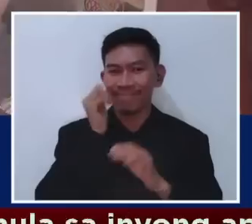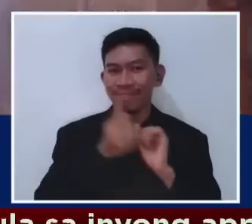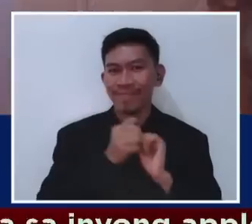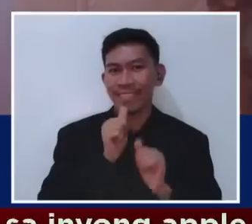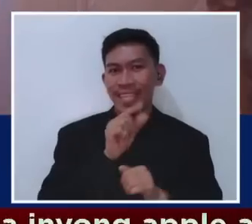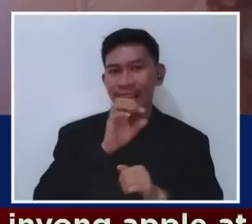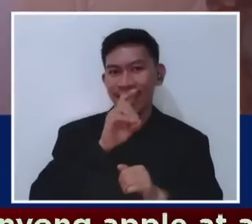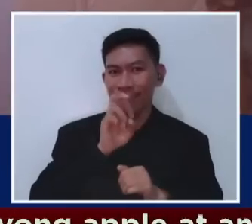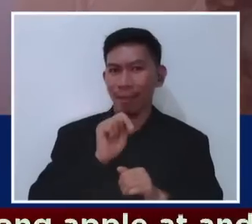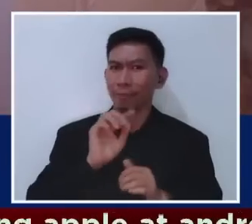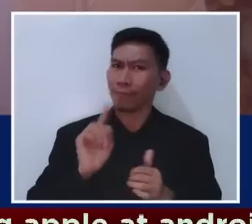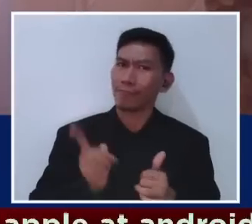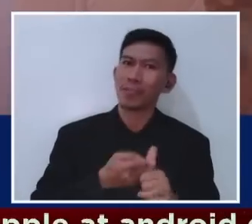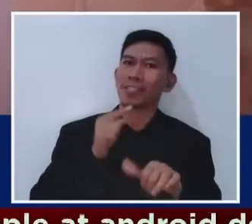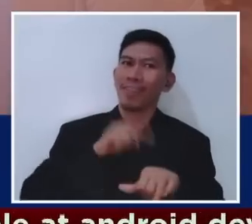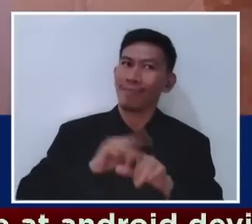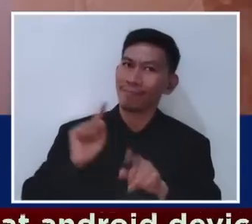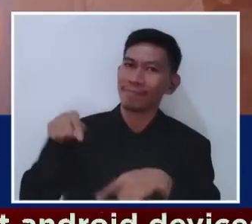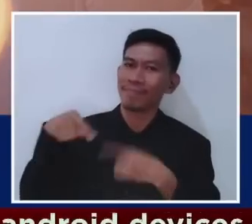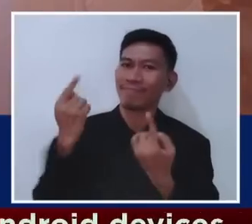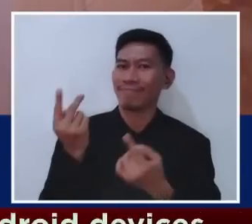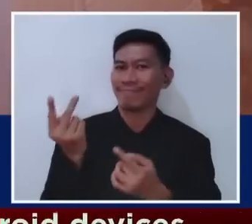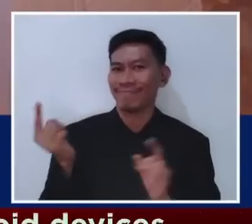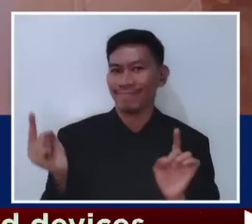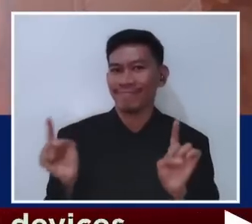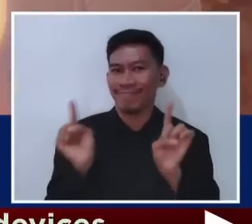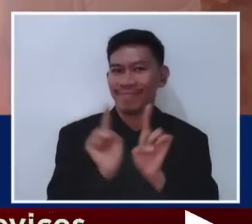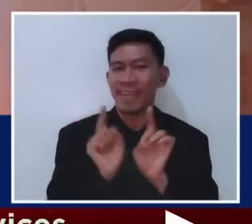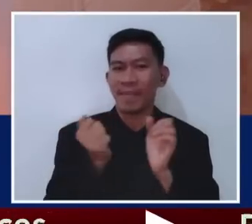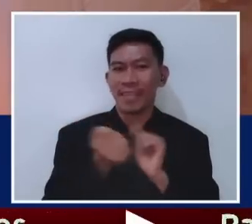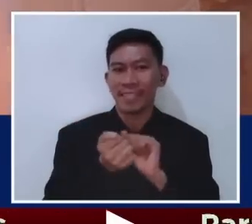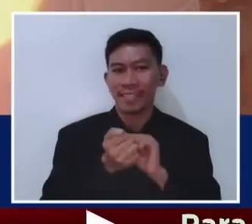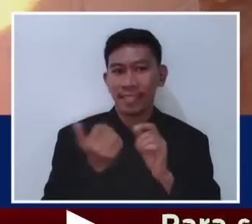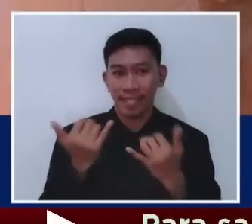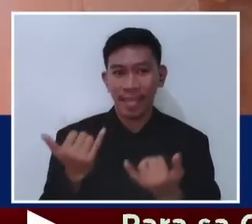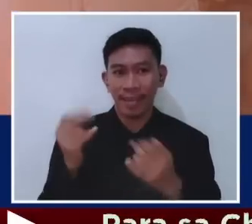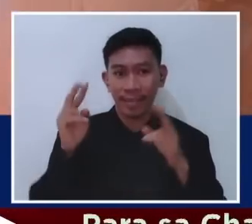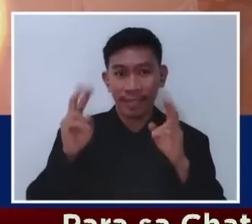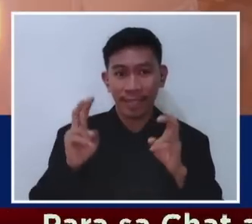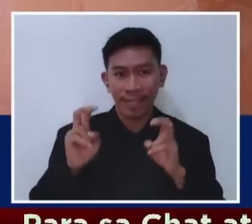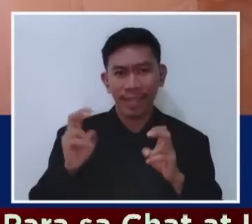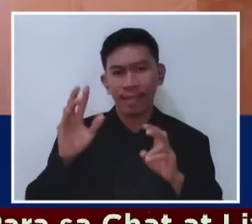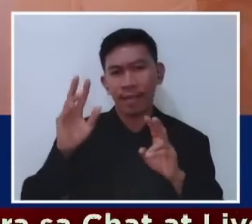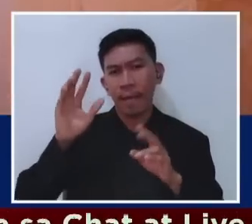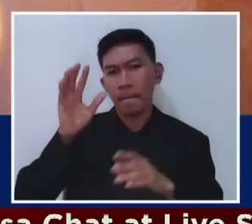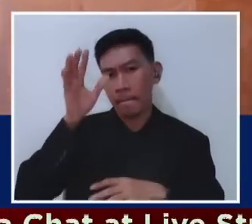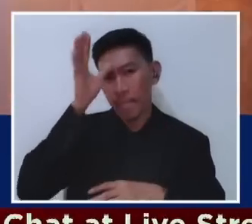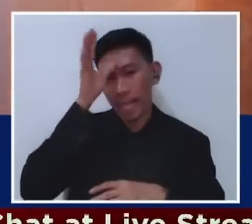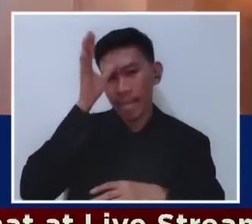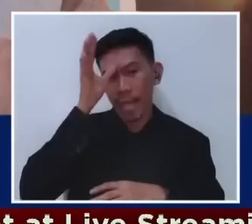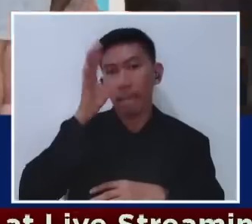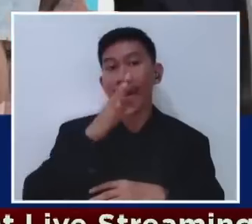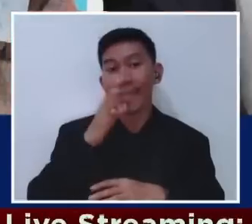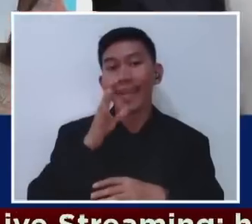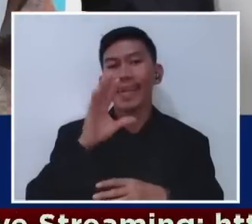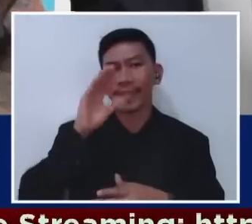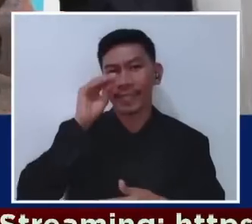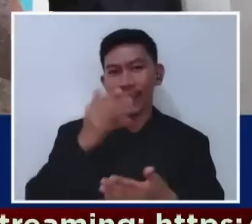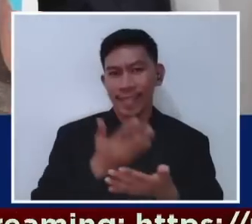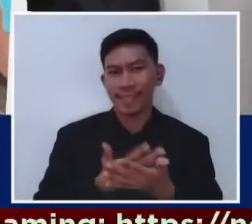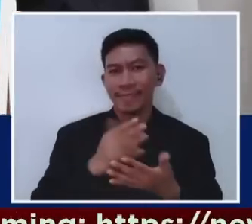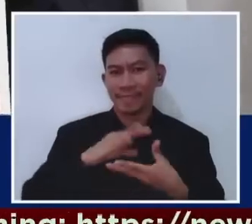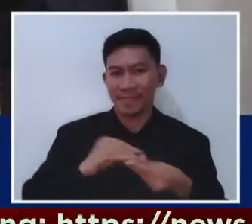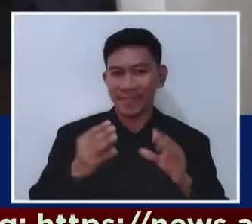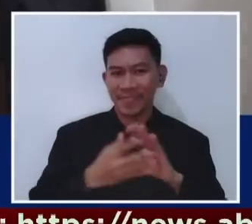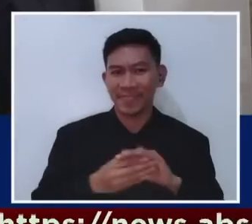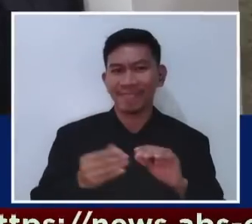tambalan. Bibida ang dalawa sa pelikulang may working title na A Mother and Son Story sa direksyon ni Noel Naval. Ibinahagi rin